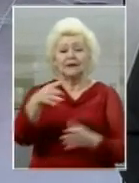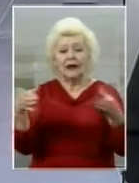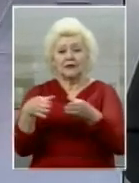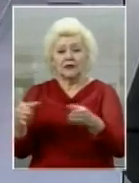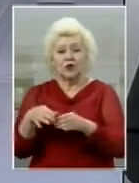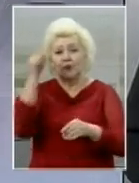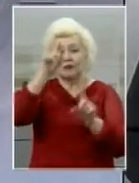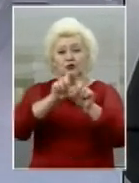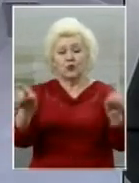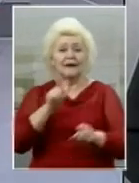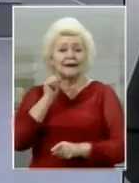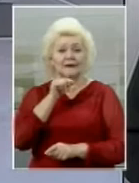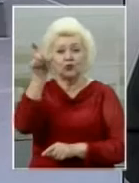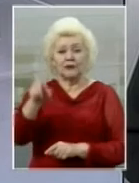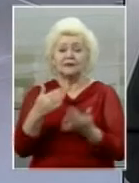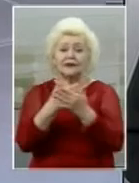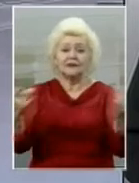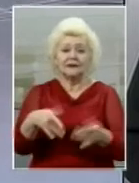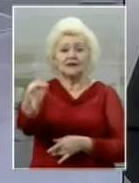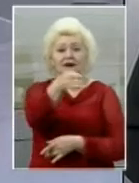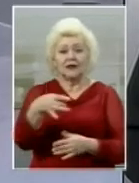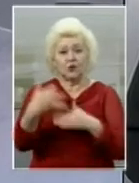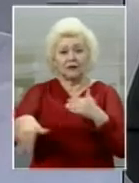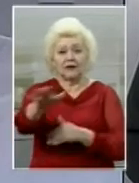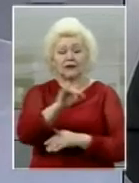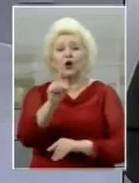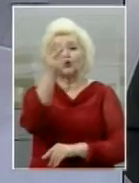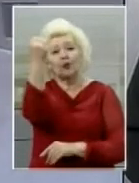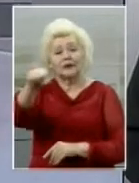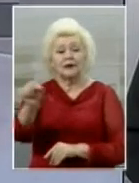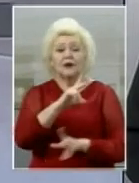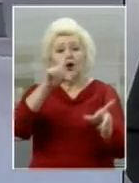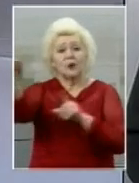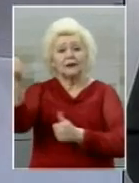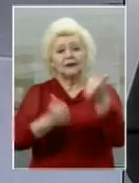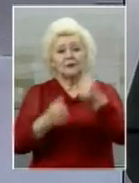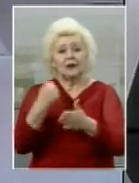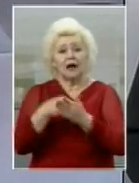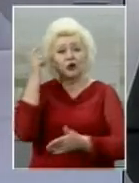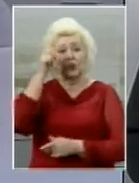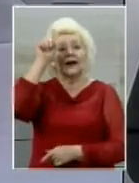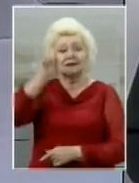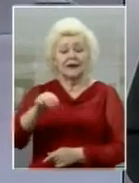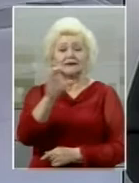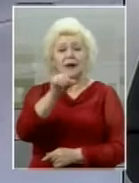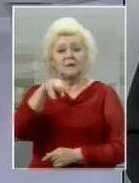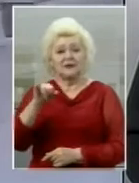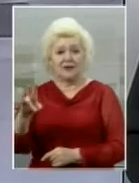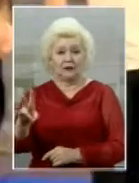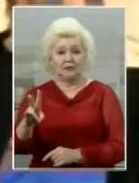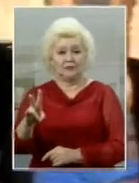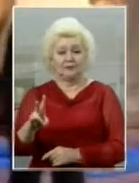команд школярів-юнатівців із різних районів Херсонщини. Хто переміг і поїде змагатись до Києва, знає Світлана Піцан.